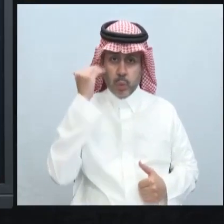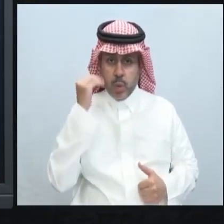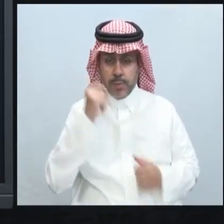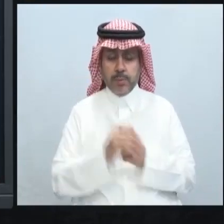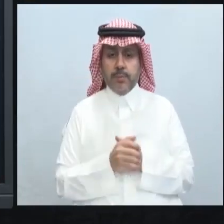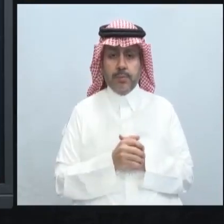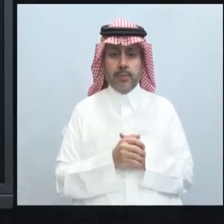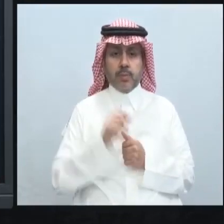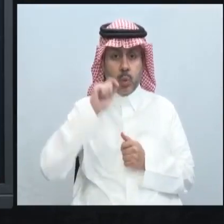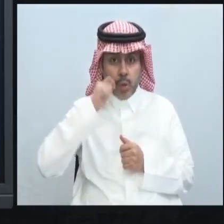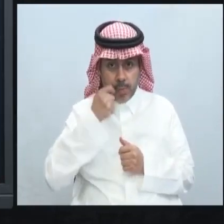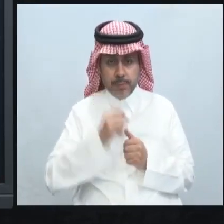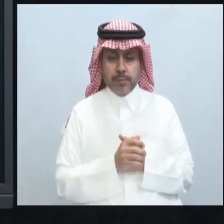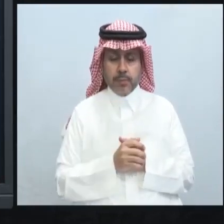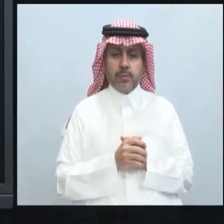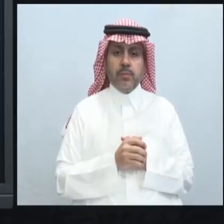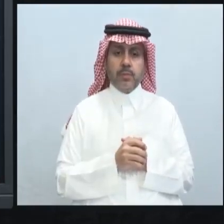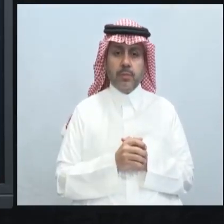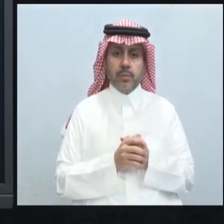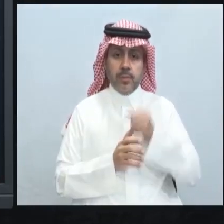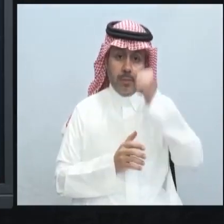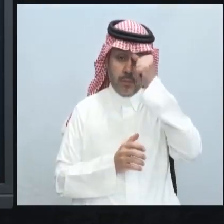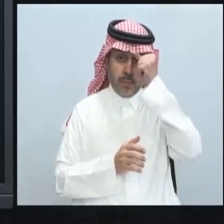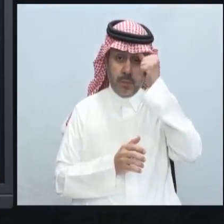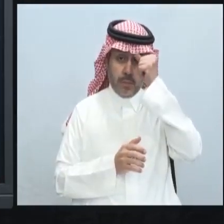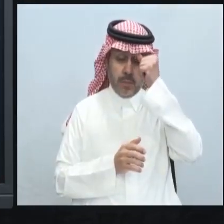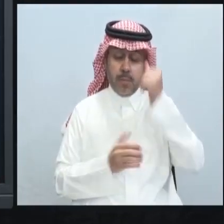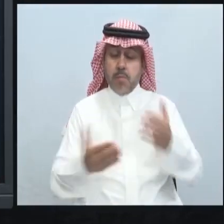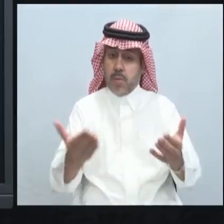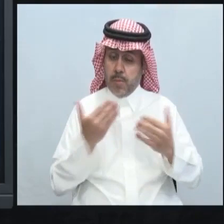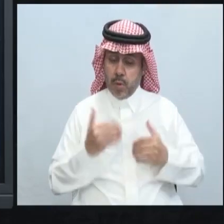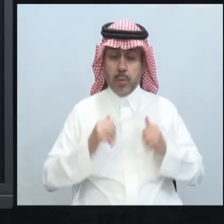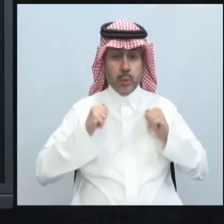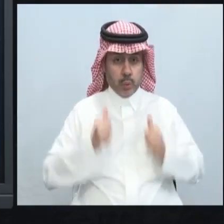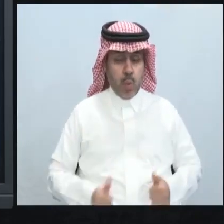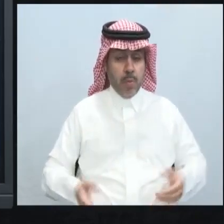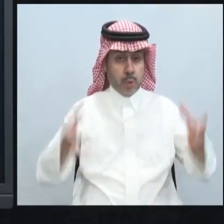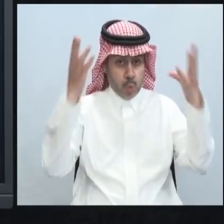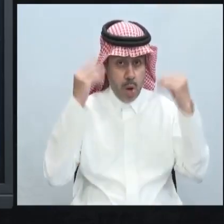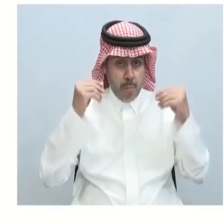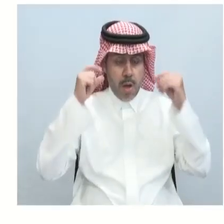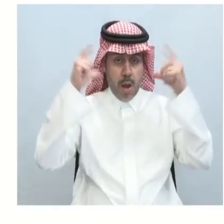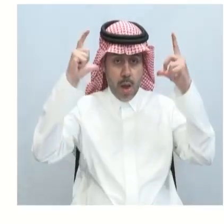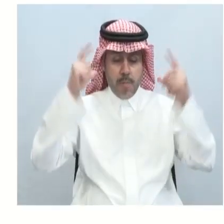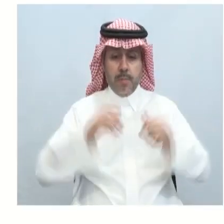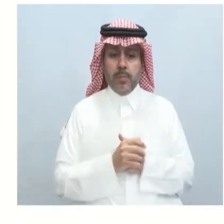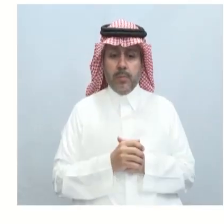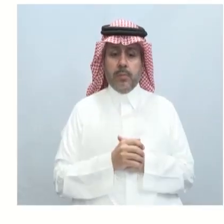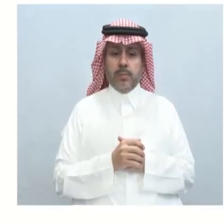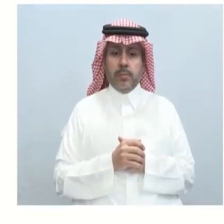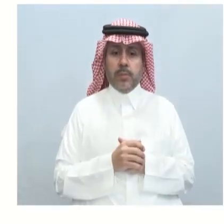ومرحبا بكم وحيا هلا بطلاب وطالبات العلم والجد في الصف الرابع